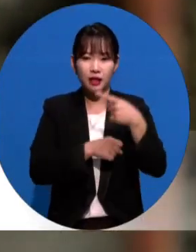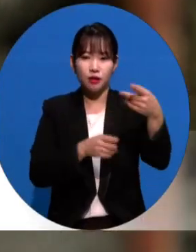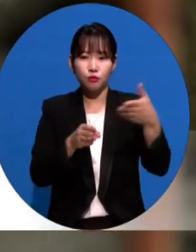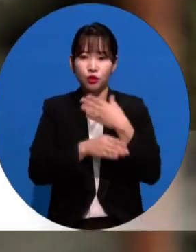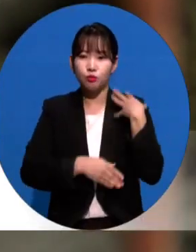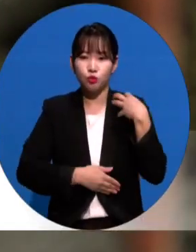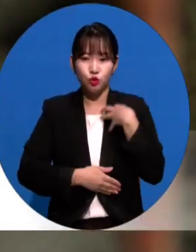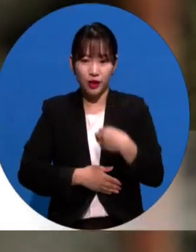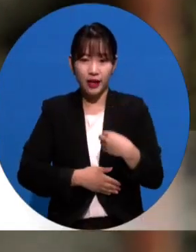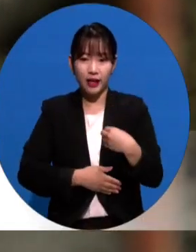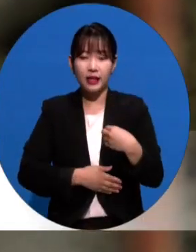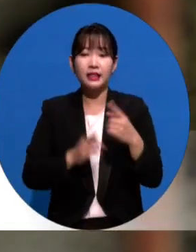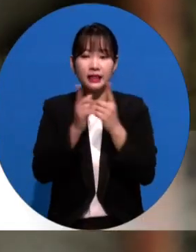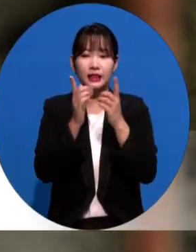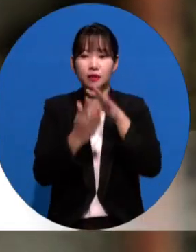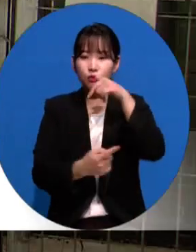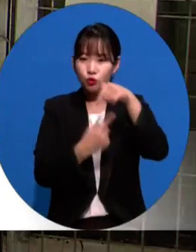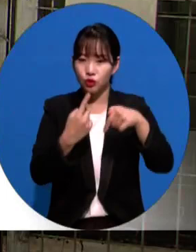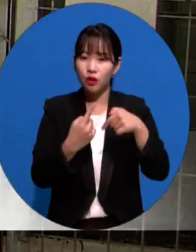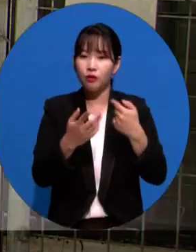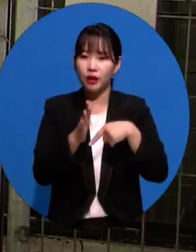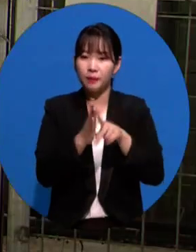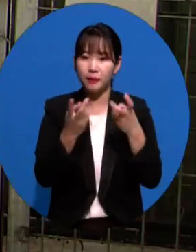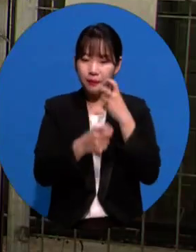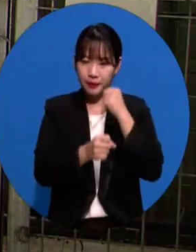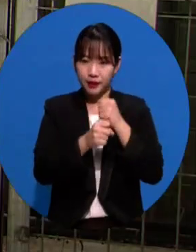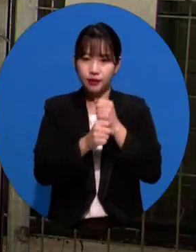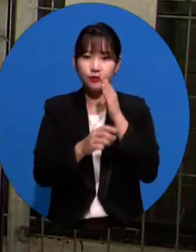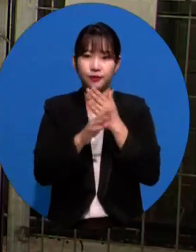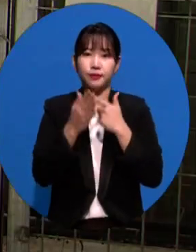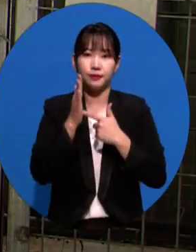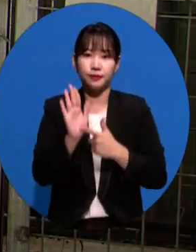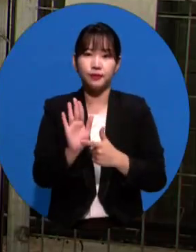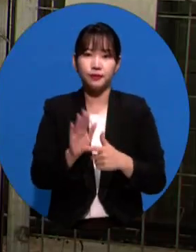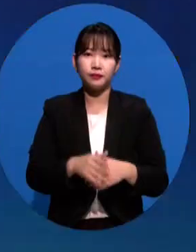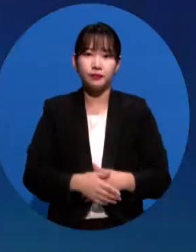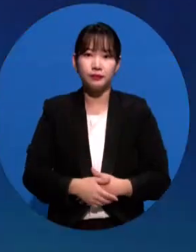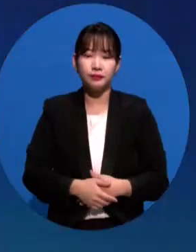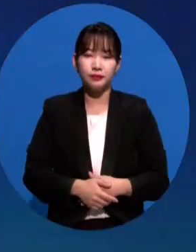무안군이 직접 운영하기 위한 방안을 마련하고 있다고 밝혔습니다.